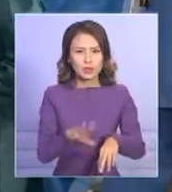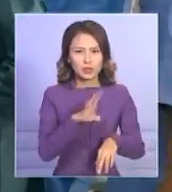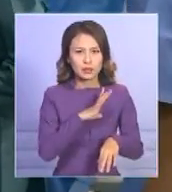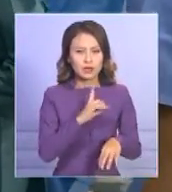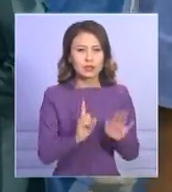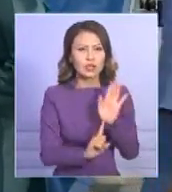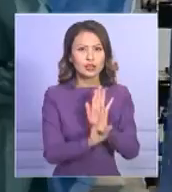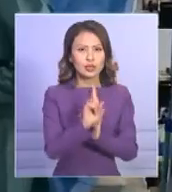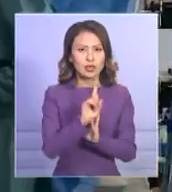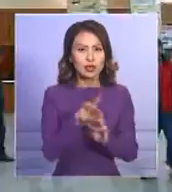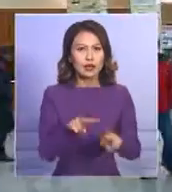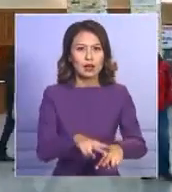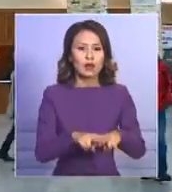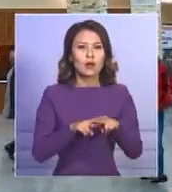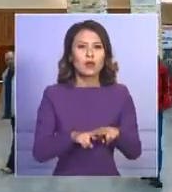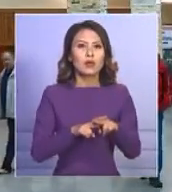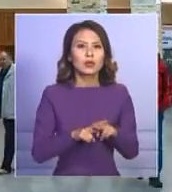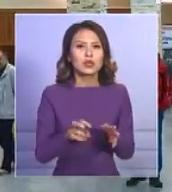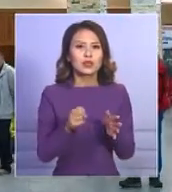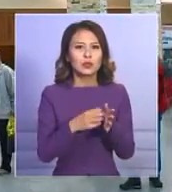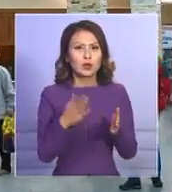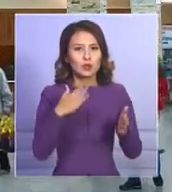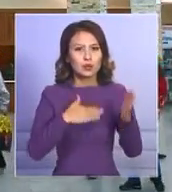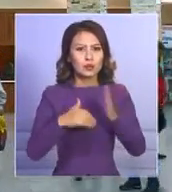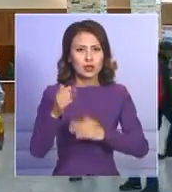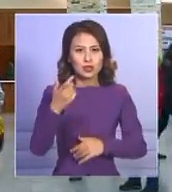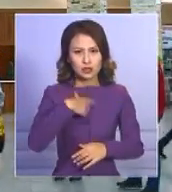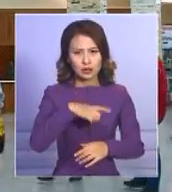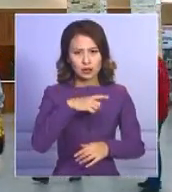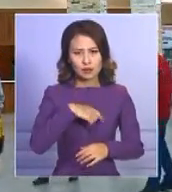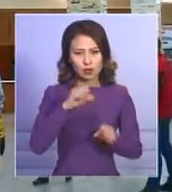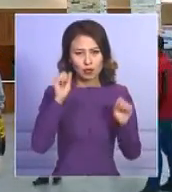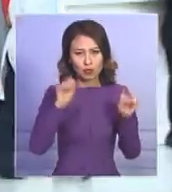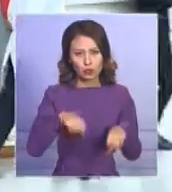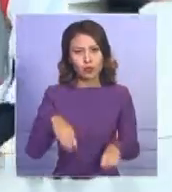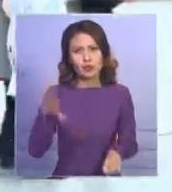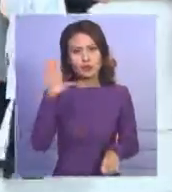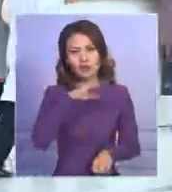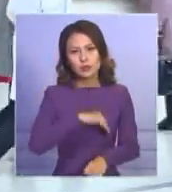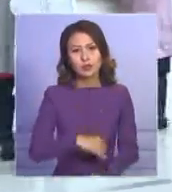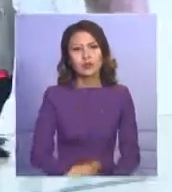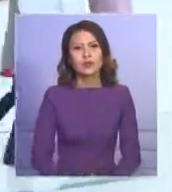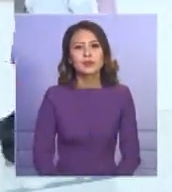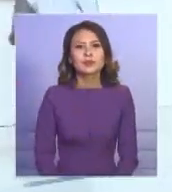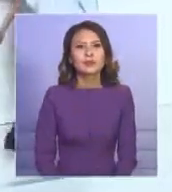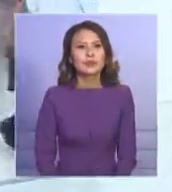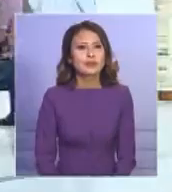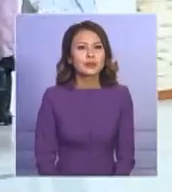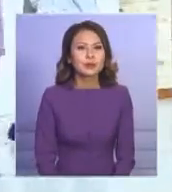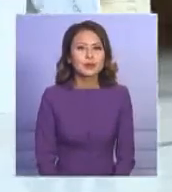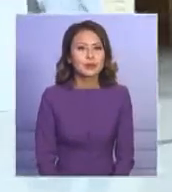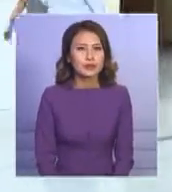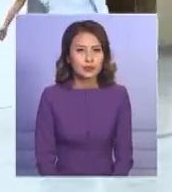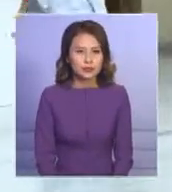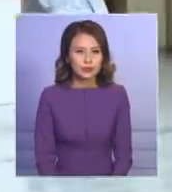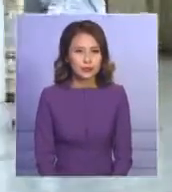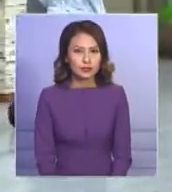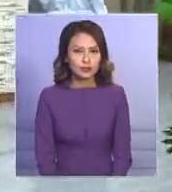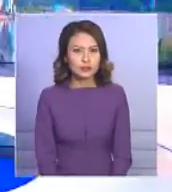долларынан басталады. Енді астаналық онкологтар бұл тәжірибені өзімізде сәтті жүзеге асыра аламыз деген сенімде.